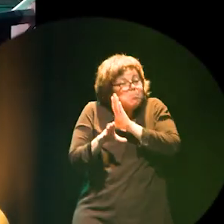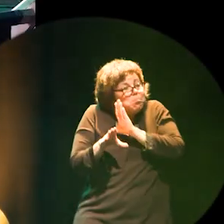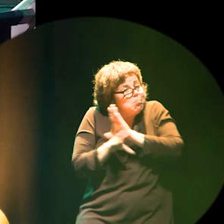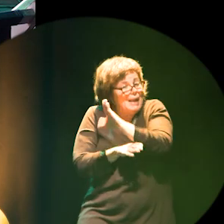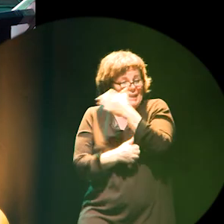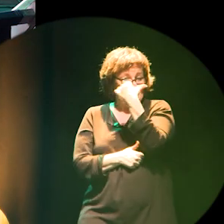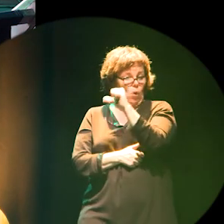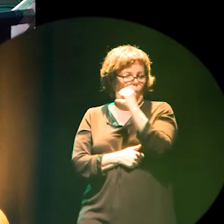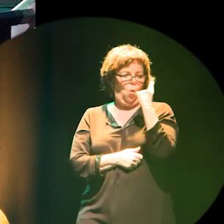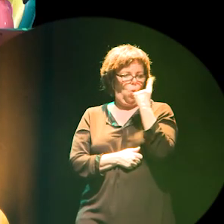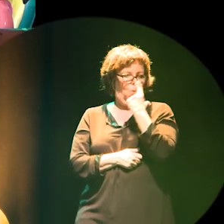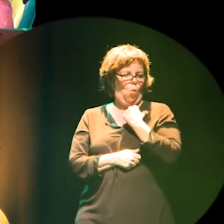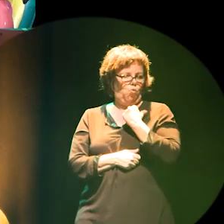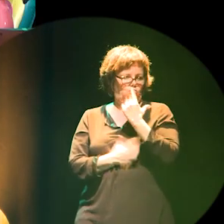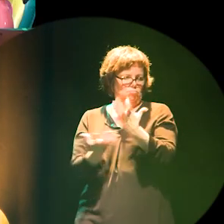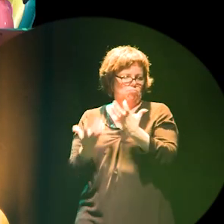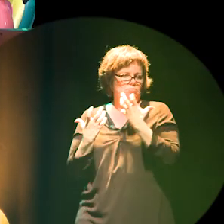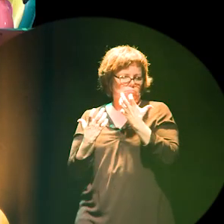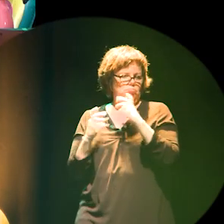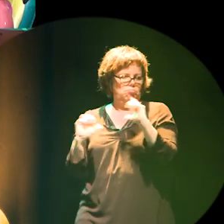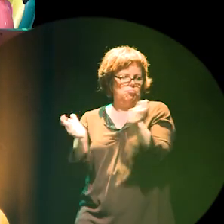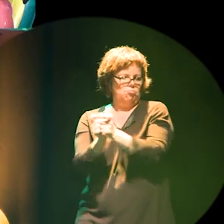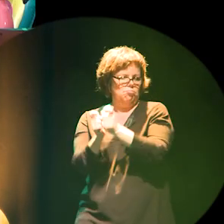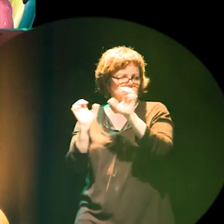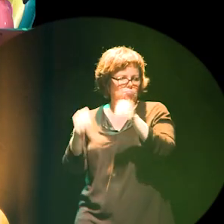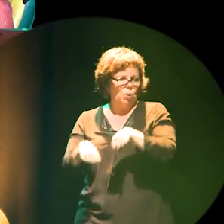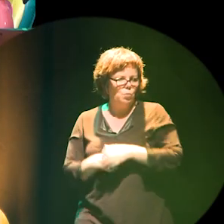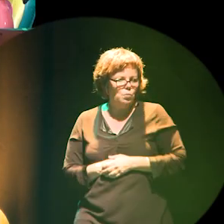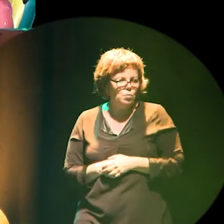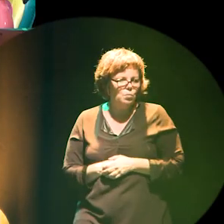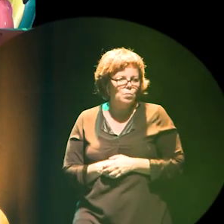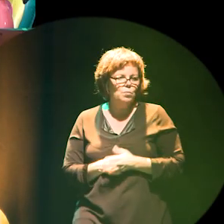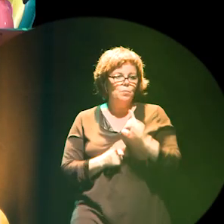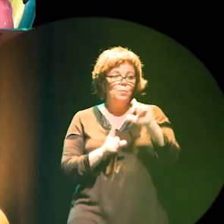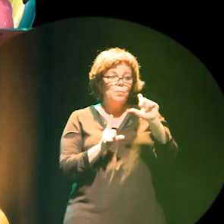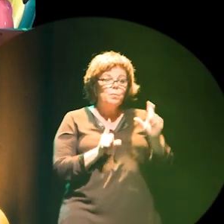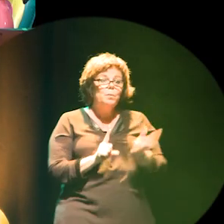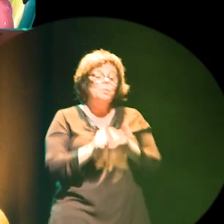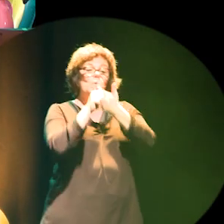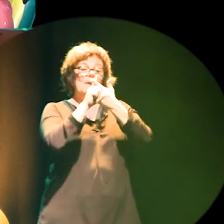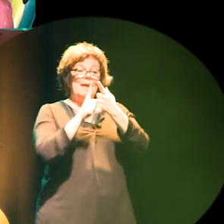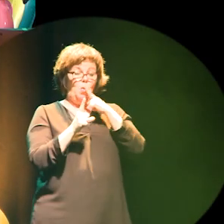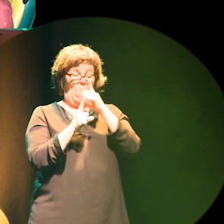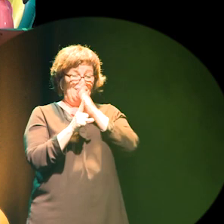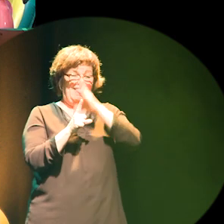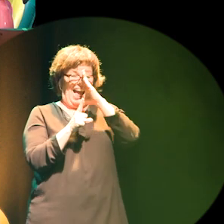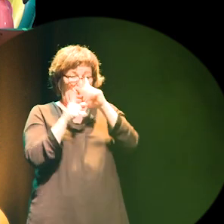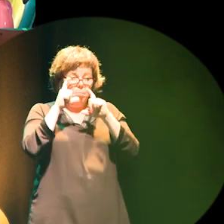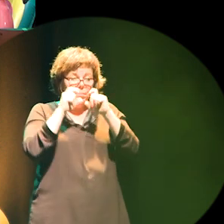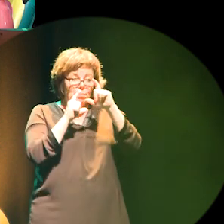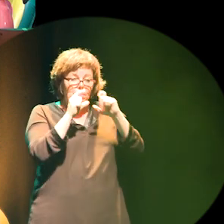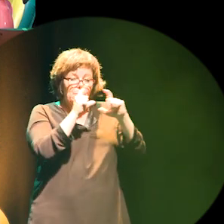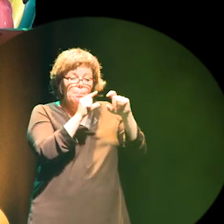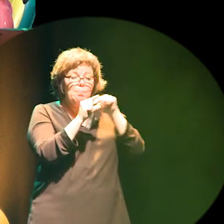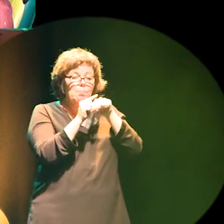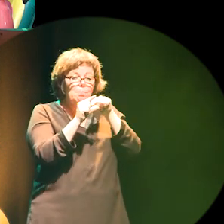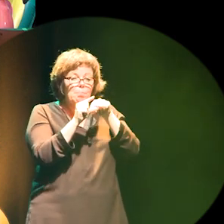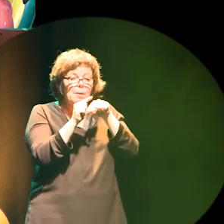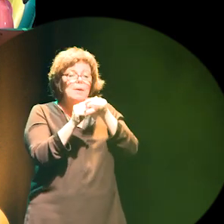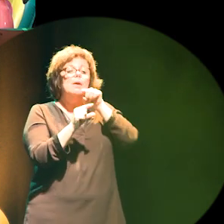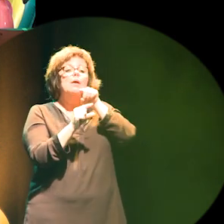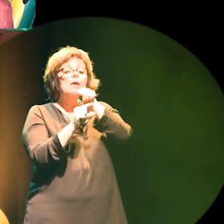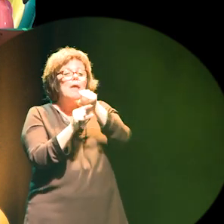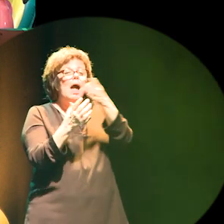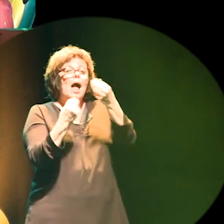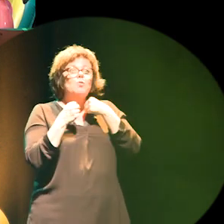Ensuite, la taille. La taille de ces organismes, c'est directement lié à la concentration en carbone. Et l'étude de la taille au cours du temps, ça permet d'estimer le